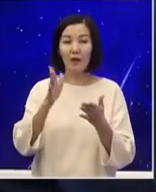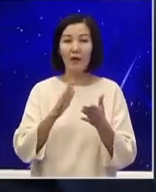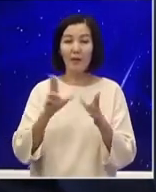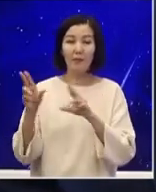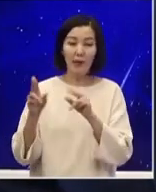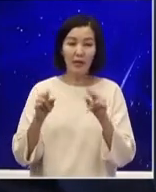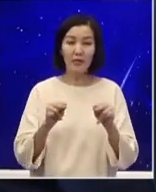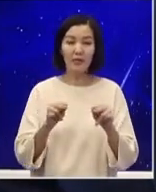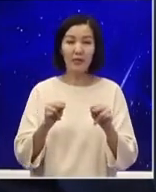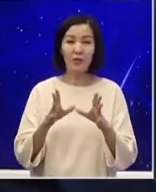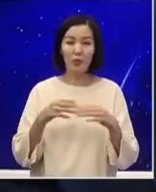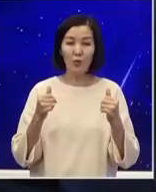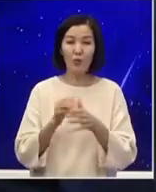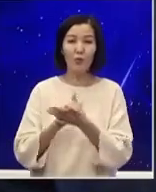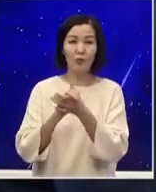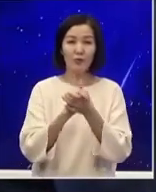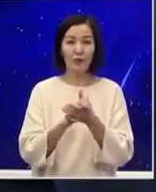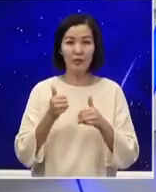бақытты болуына тілектес біз.